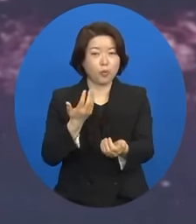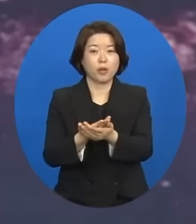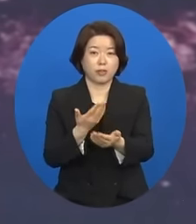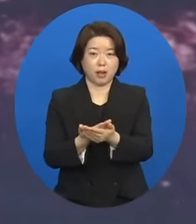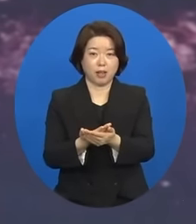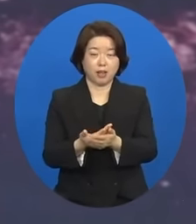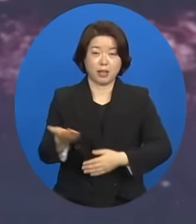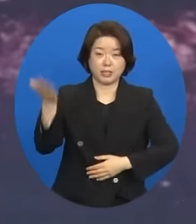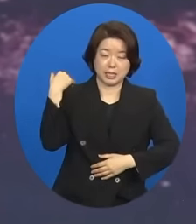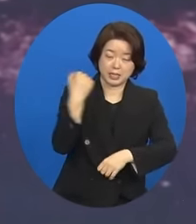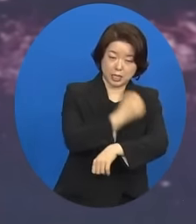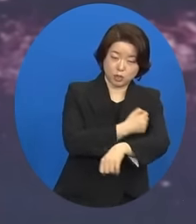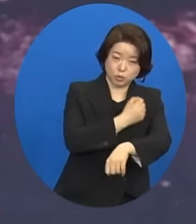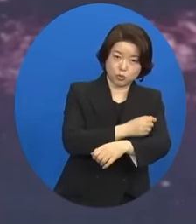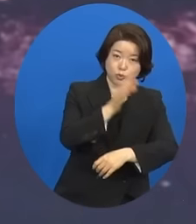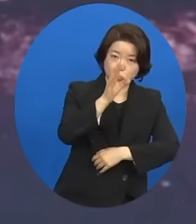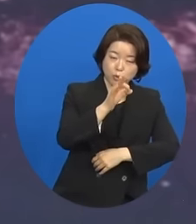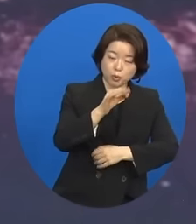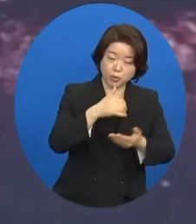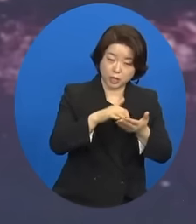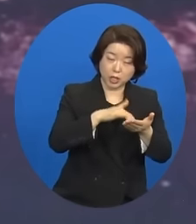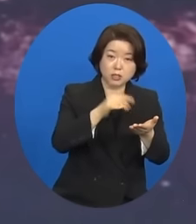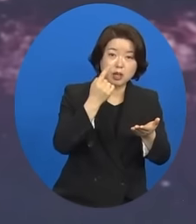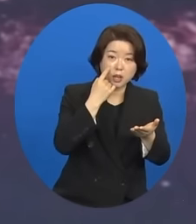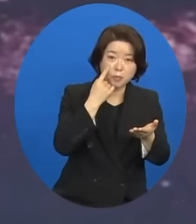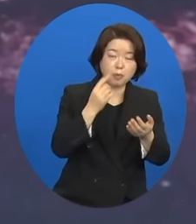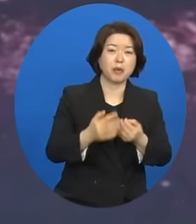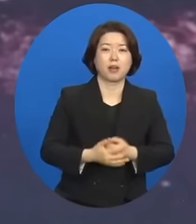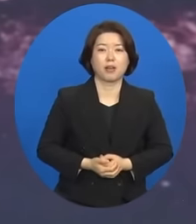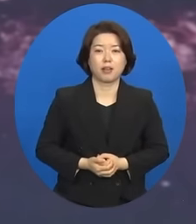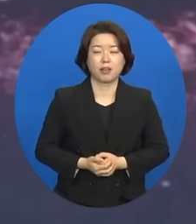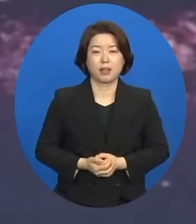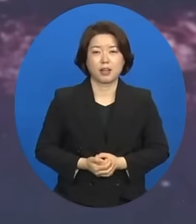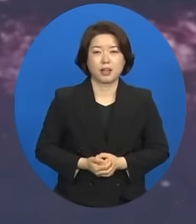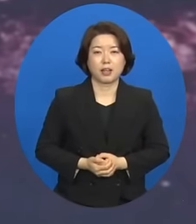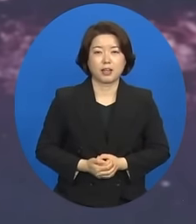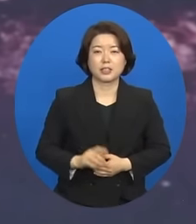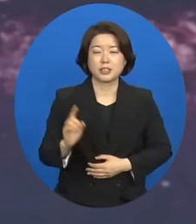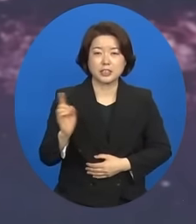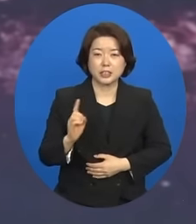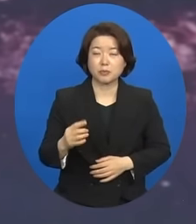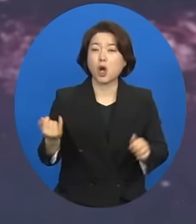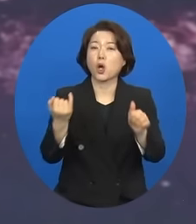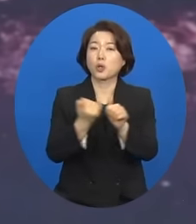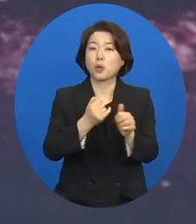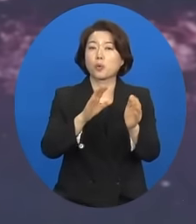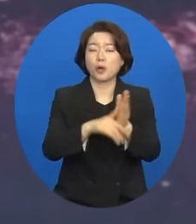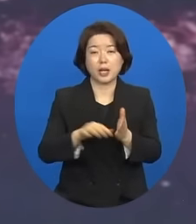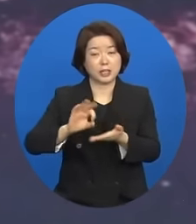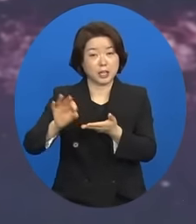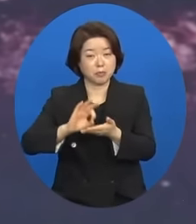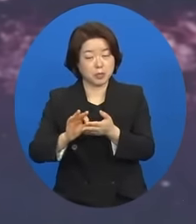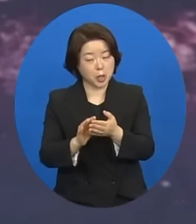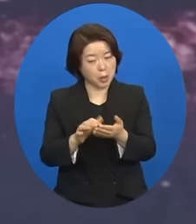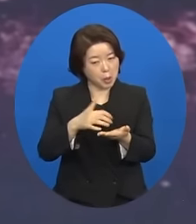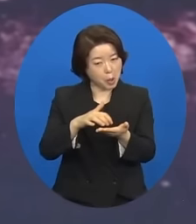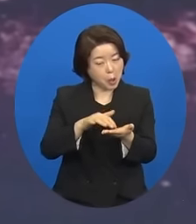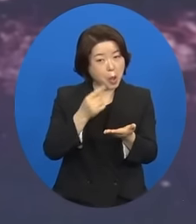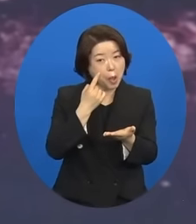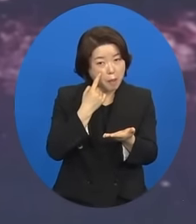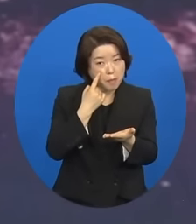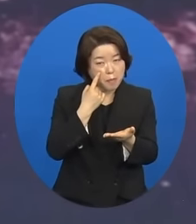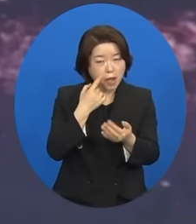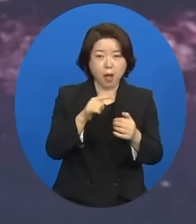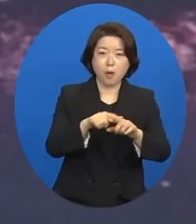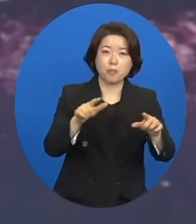품을 계산해 보면 어 그 품과 그다음에 이제 결혼할 때의 그 비용 따져보면